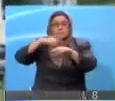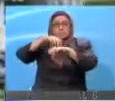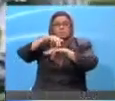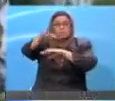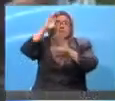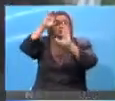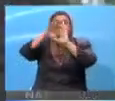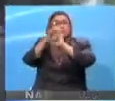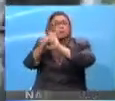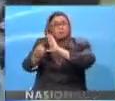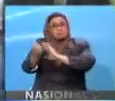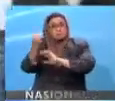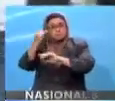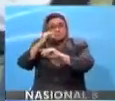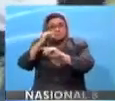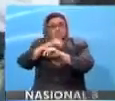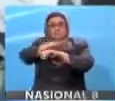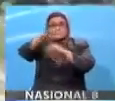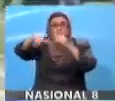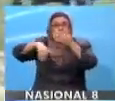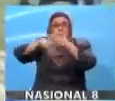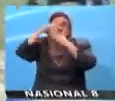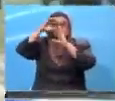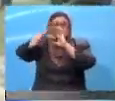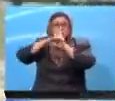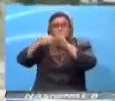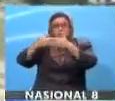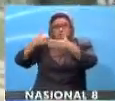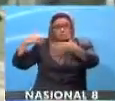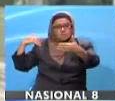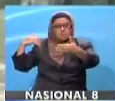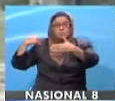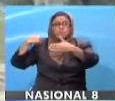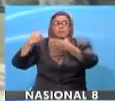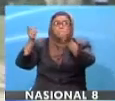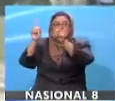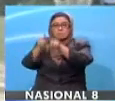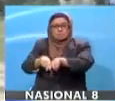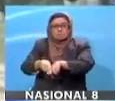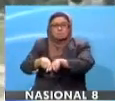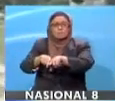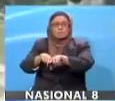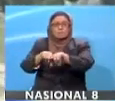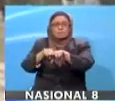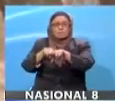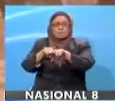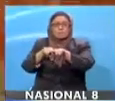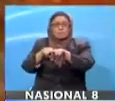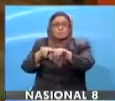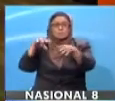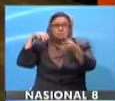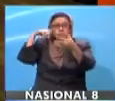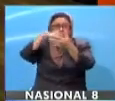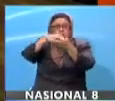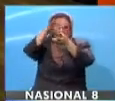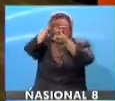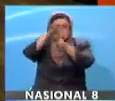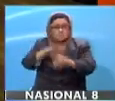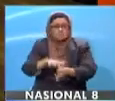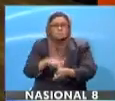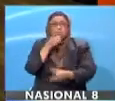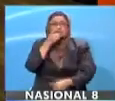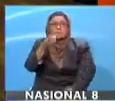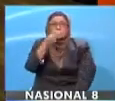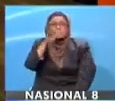Malaysia dan warga tempatan pada malam sebelum nahas berlaku. Allahyarham Datin Habibah yang berumur 57